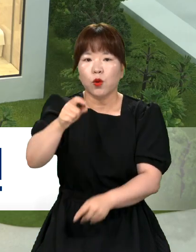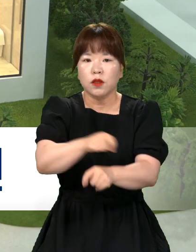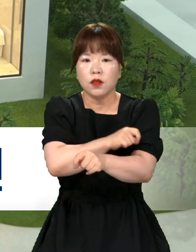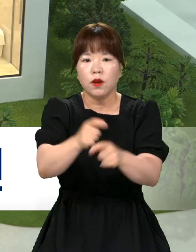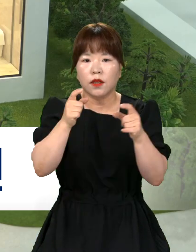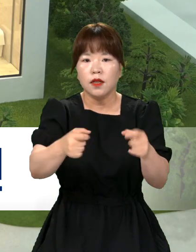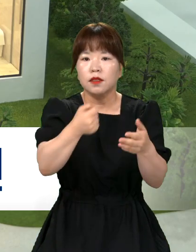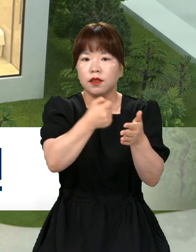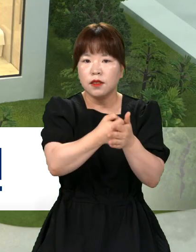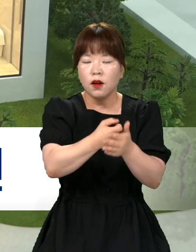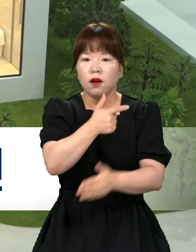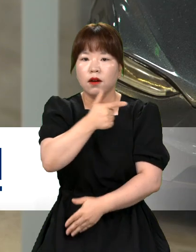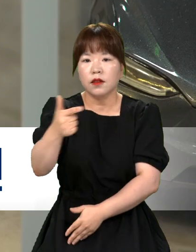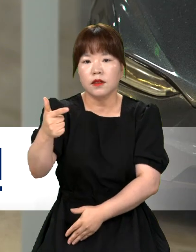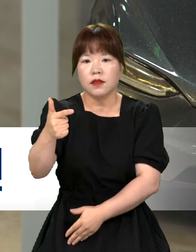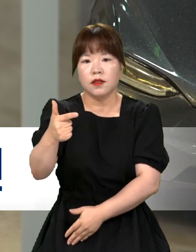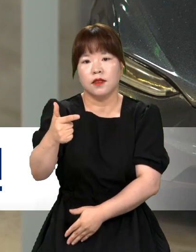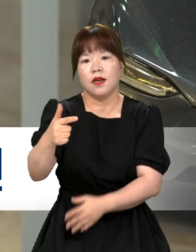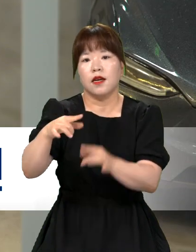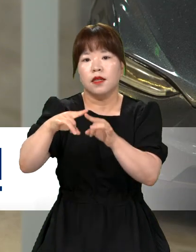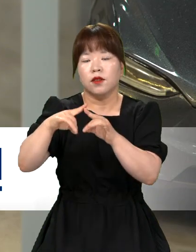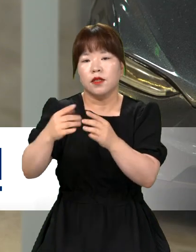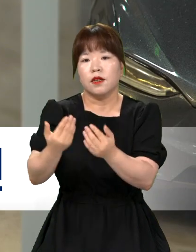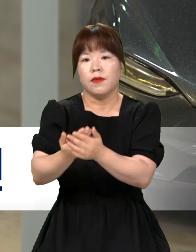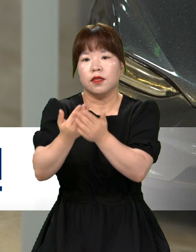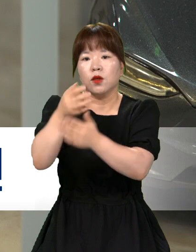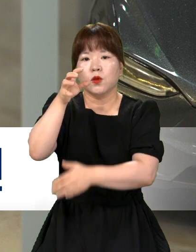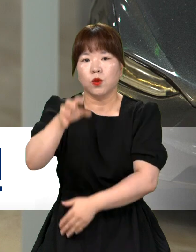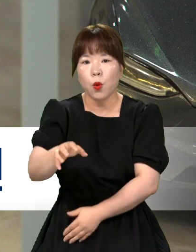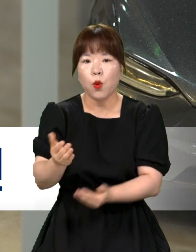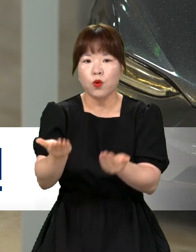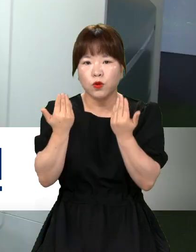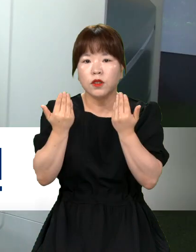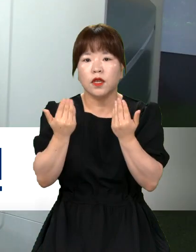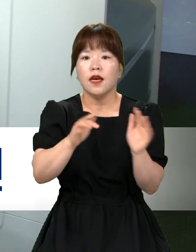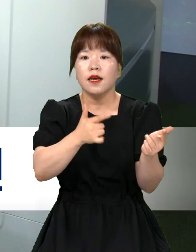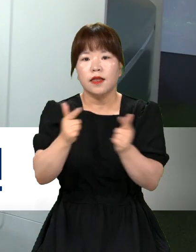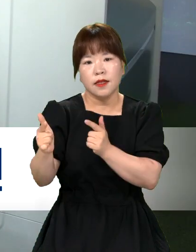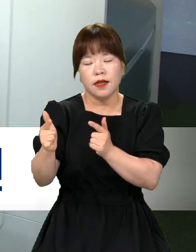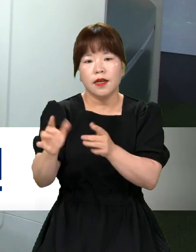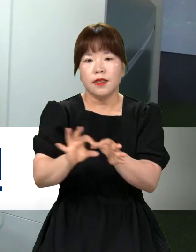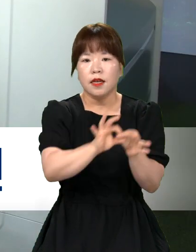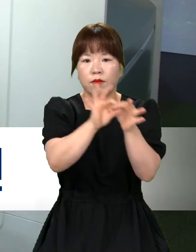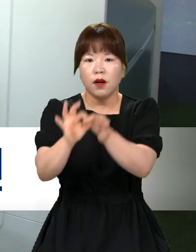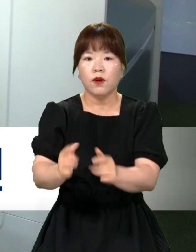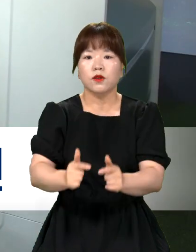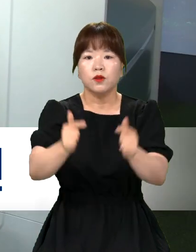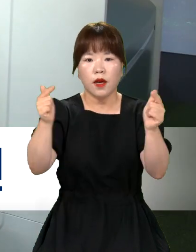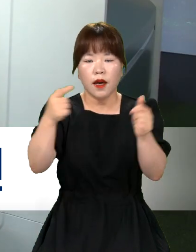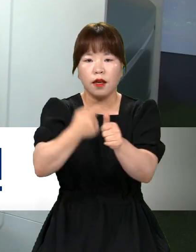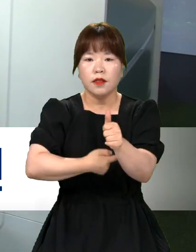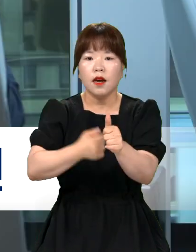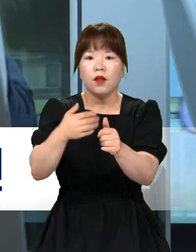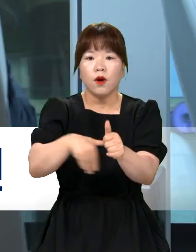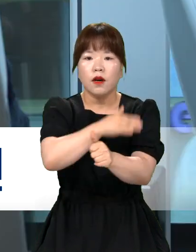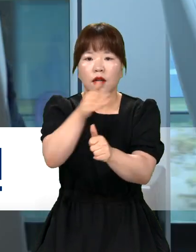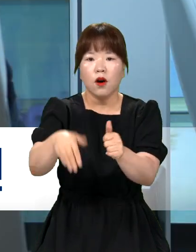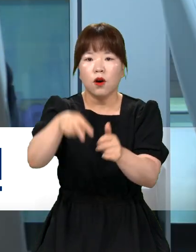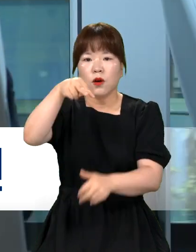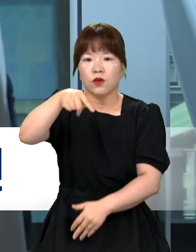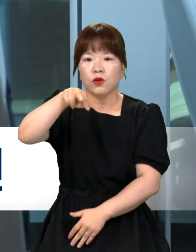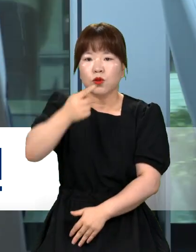특화단지 지정 대규모 연료전지 발전소 유치와 복합터미널 구축 등 인프라를 확충해 친환경